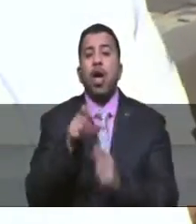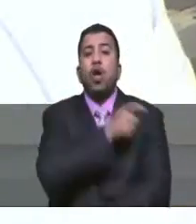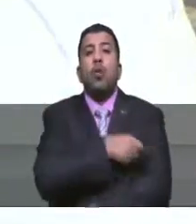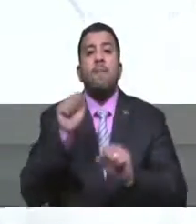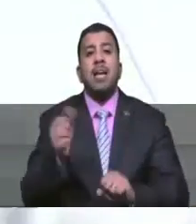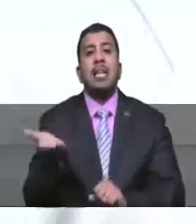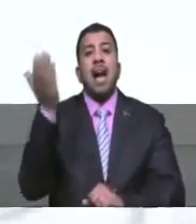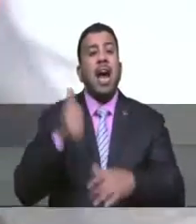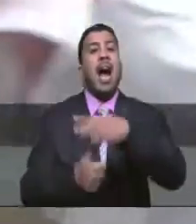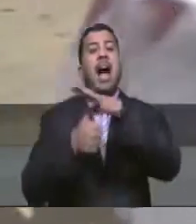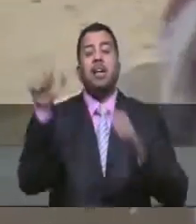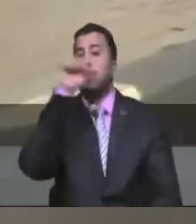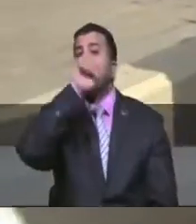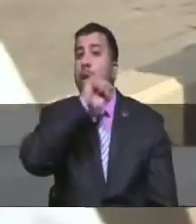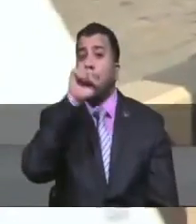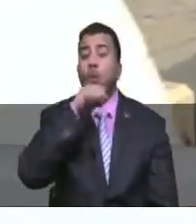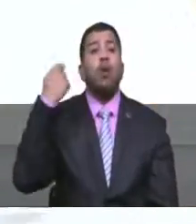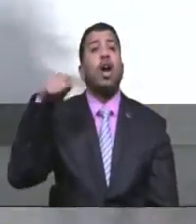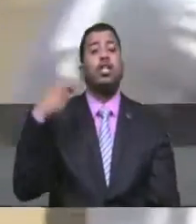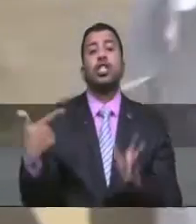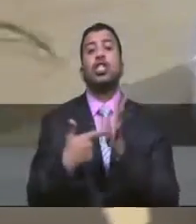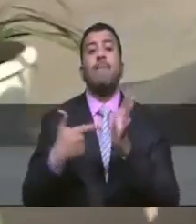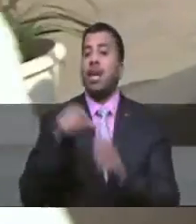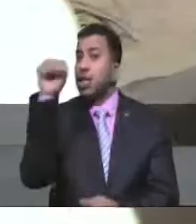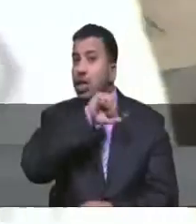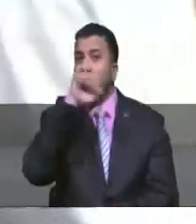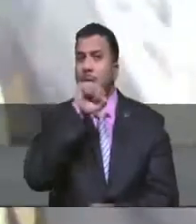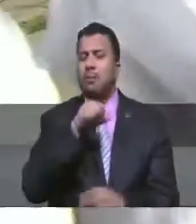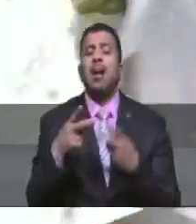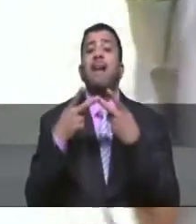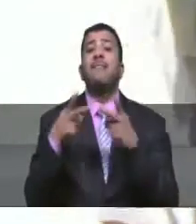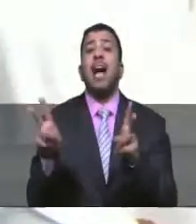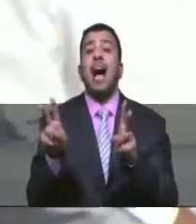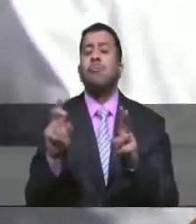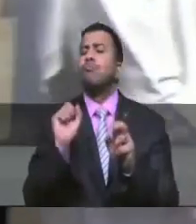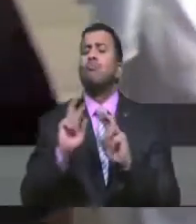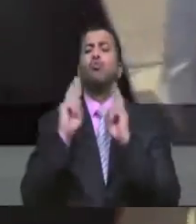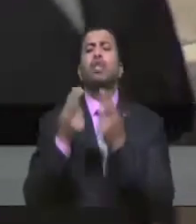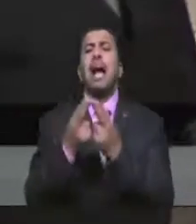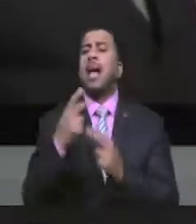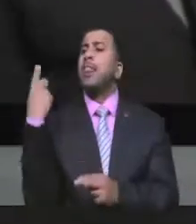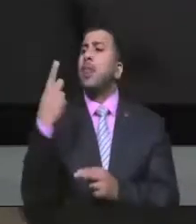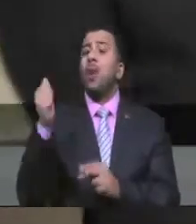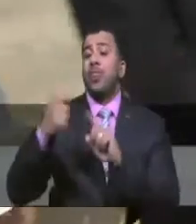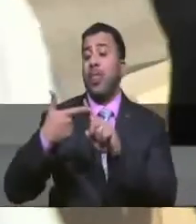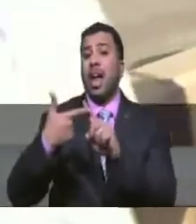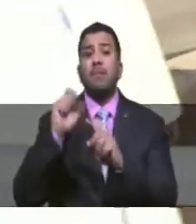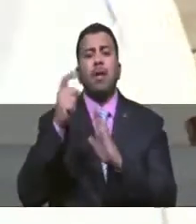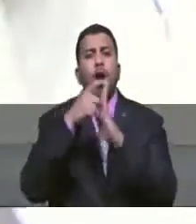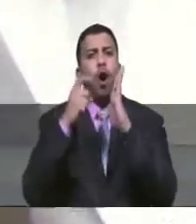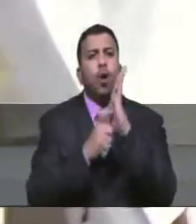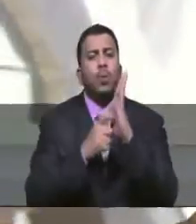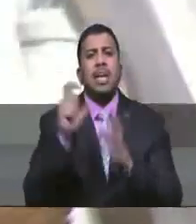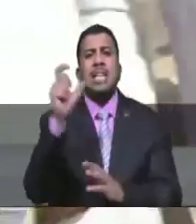عضو المجلس الأعلى حاكم الشارقة ورئيس جامعة الشارقة افتتاح فعاليات الملتقى الدولي الثاني في الفقه